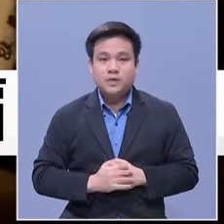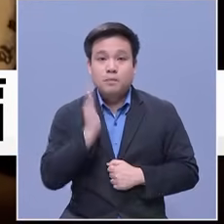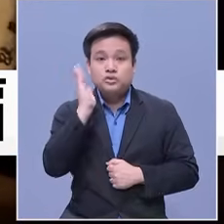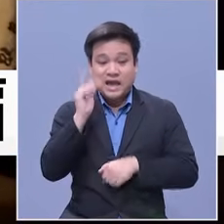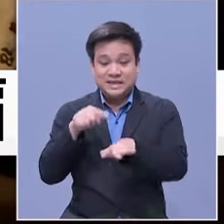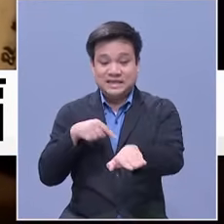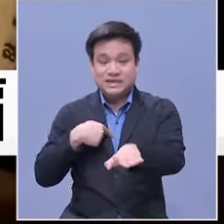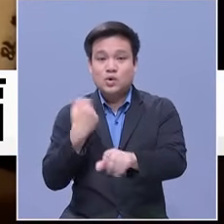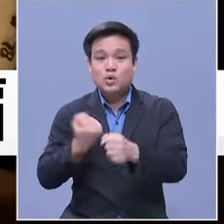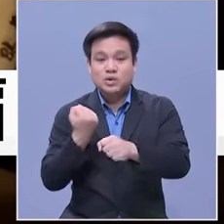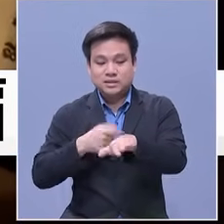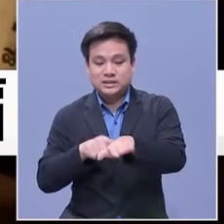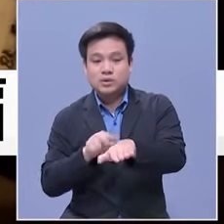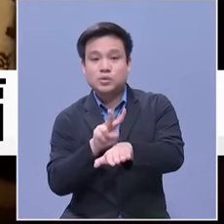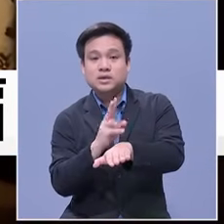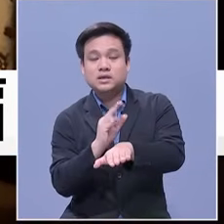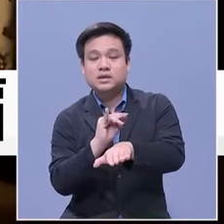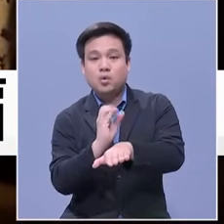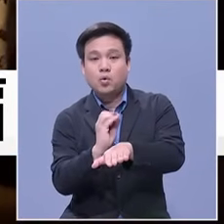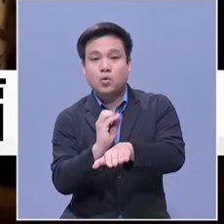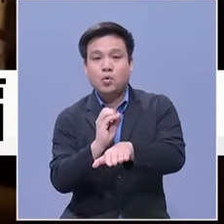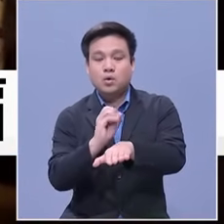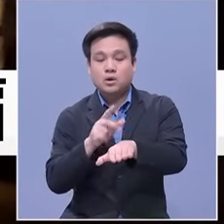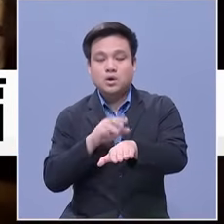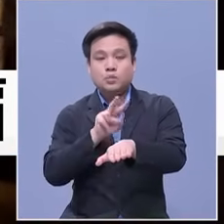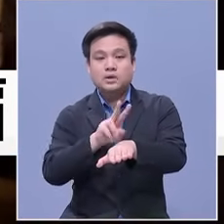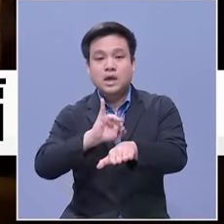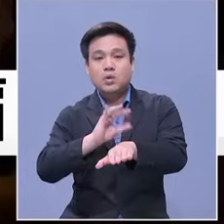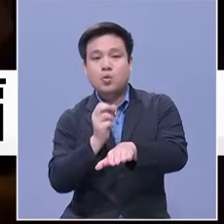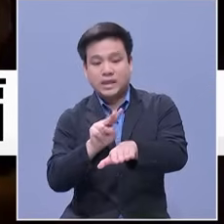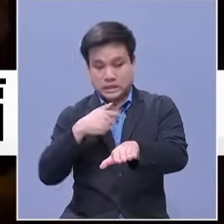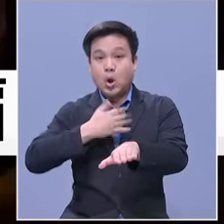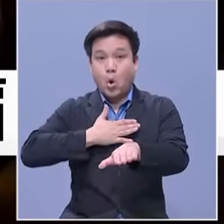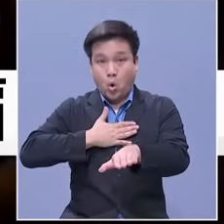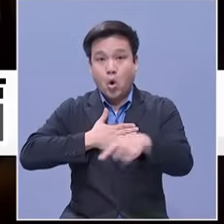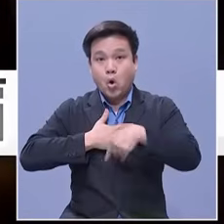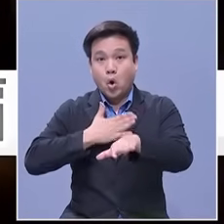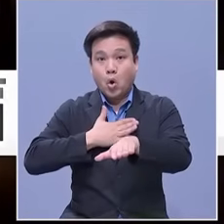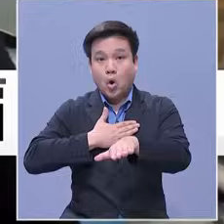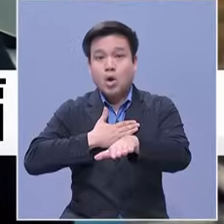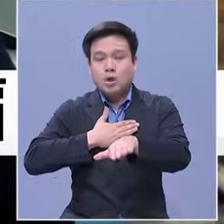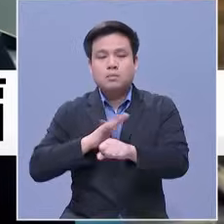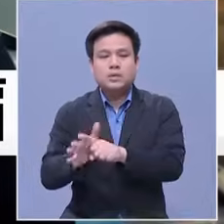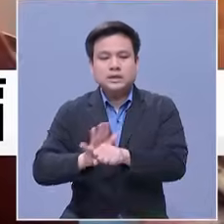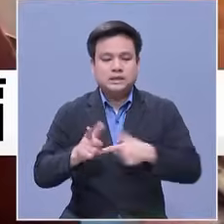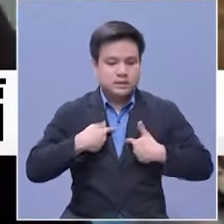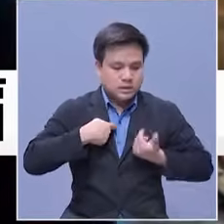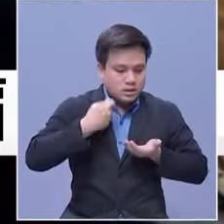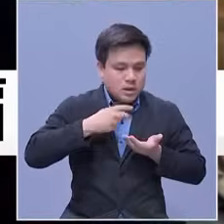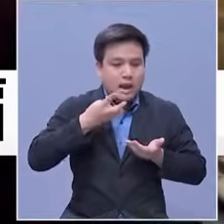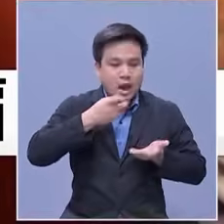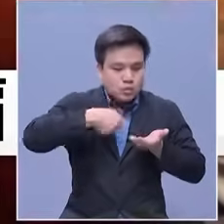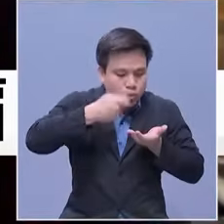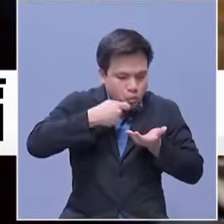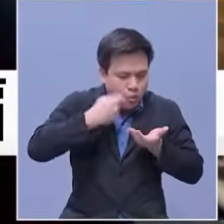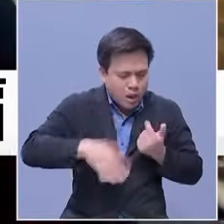เนี่ยพุ่งไปชนร้านก๋วยเตี๋ยวทีนึงนะครับเขาบอกว่าก่อนเกิดเหตุกำลังจะออกจากร้านแล้วจู่ๆได้ยินเสียงชนดังตู้ม